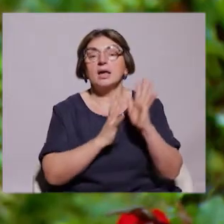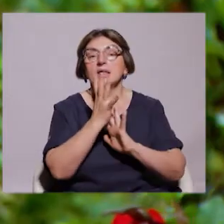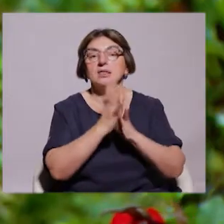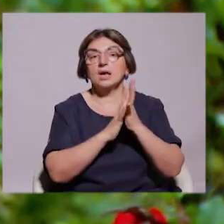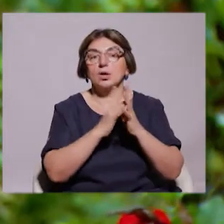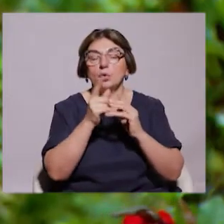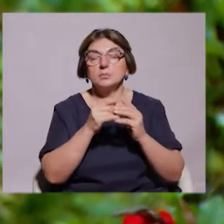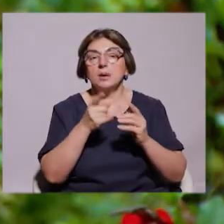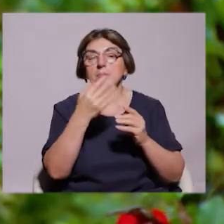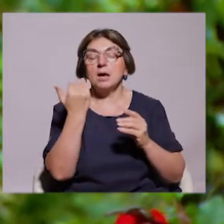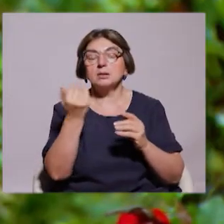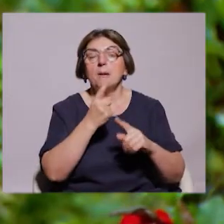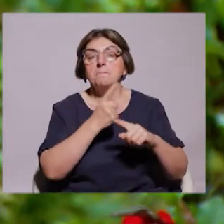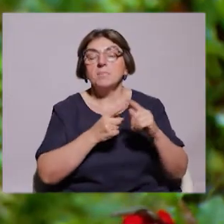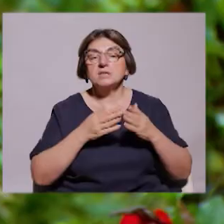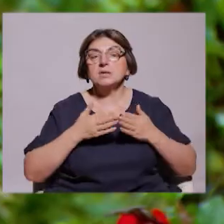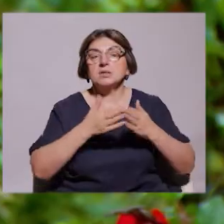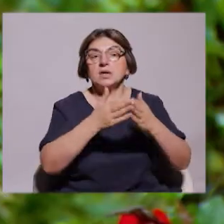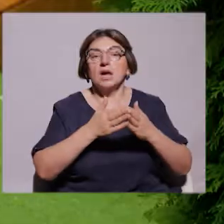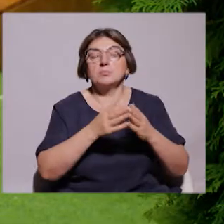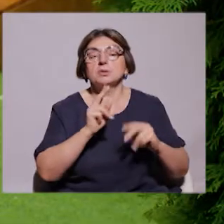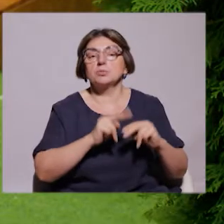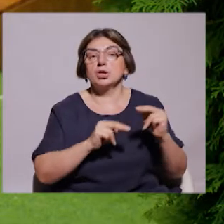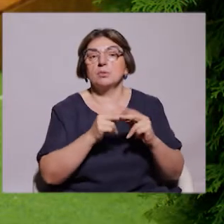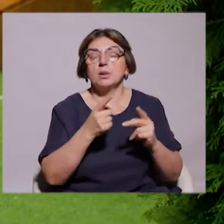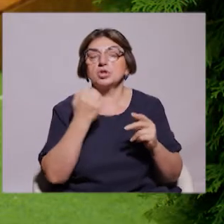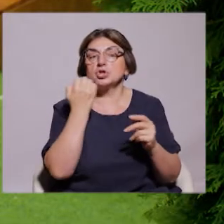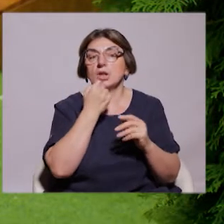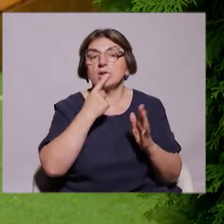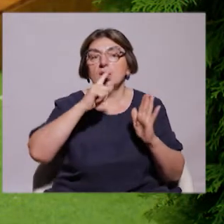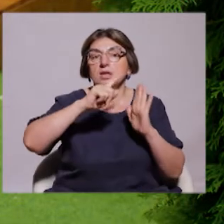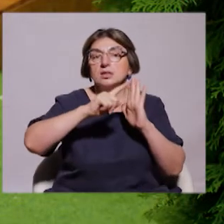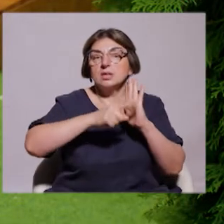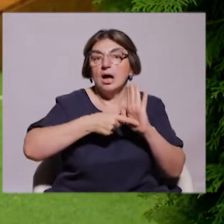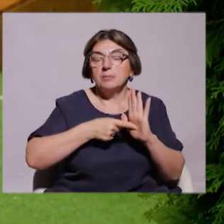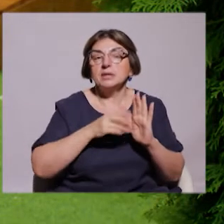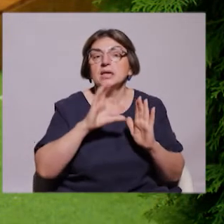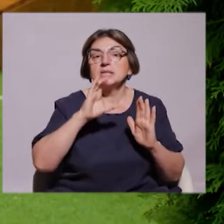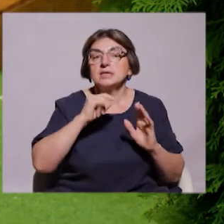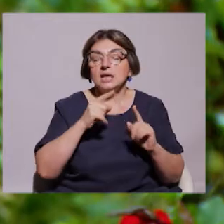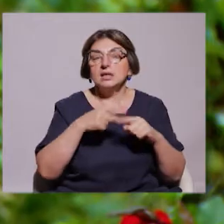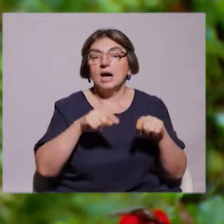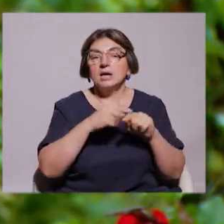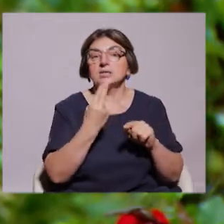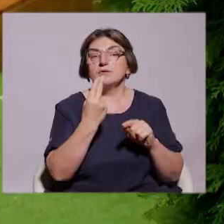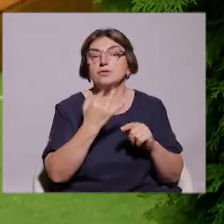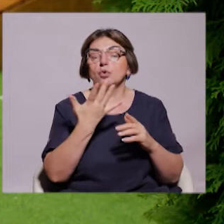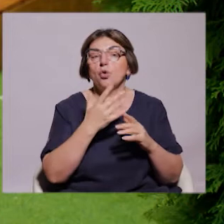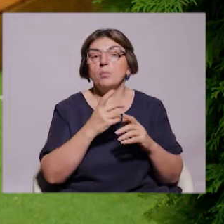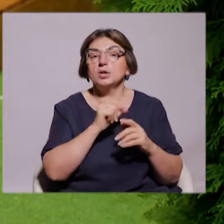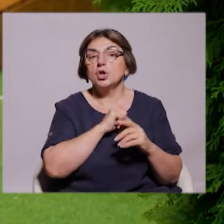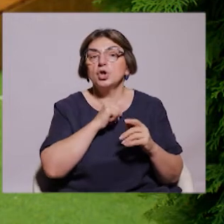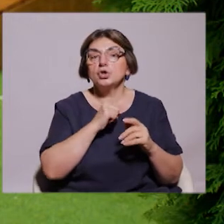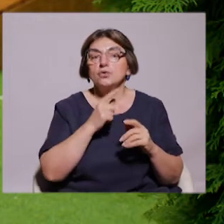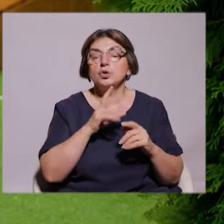ასევე თაფლი, სელი, ცვილი, რომელიც გადიოდა კოლხეთიდან. მეორე ბერძენი ისტორიკოსი ჰეროდოტე ასევე ამბობს, რომ მხოლოდ კოლხები და ეგვიპტელები ამუშავებდნენ